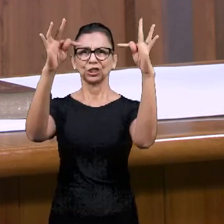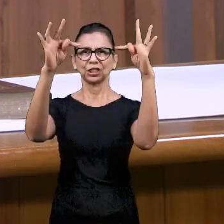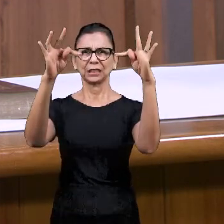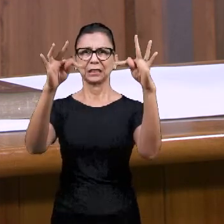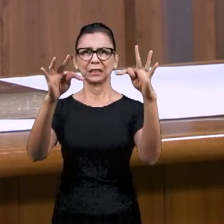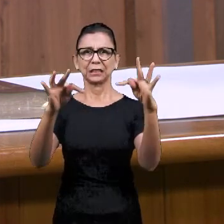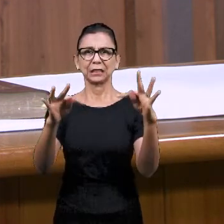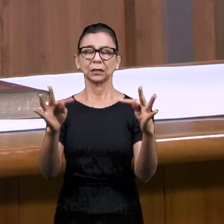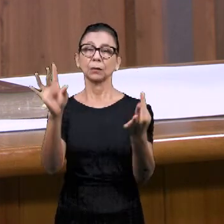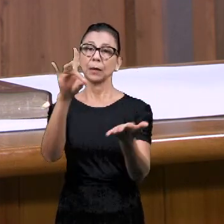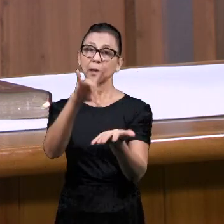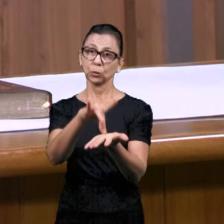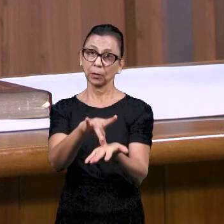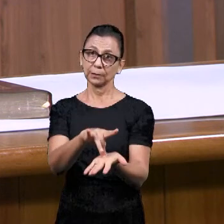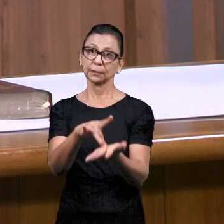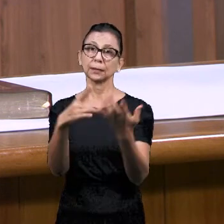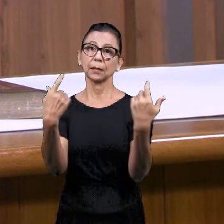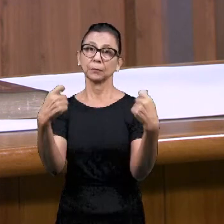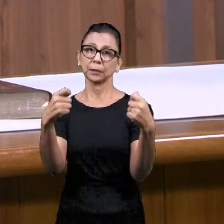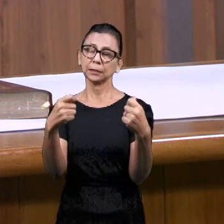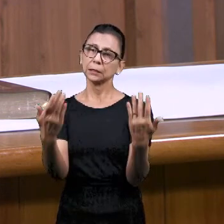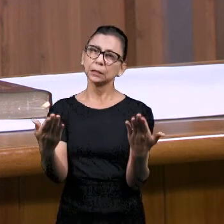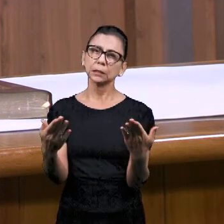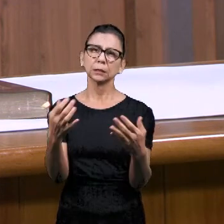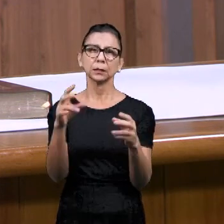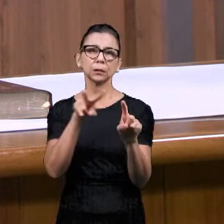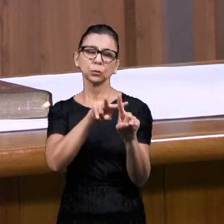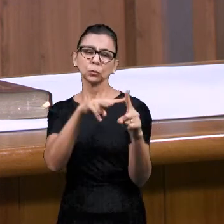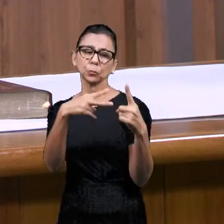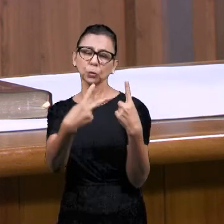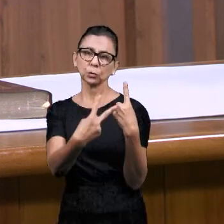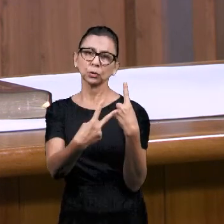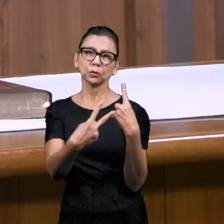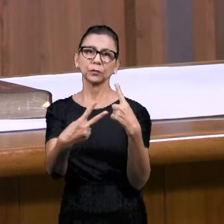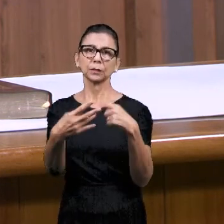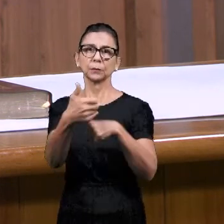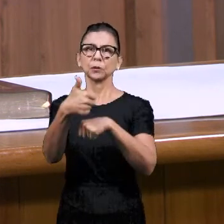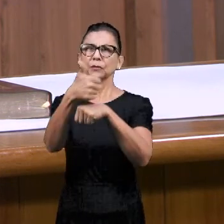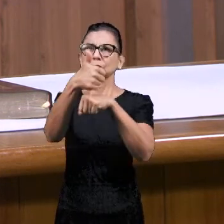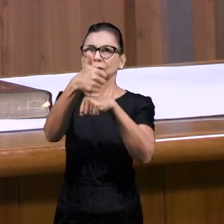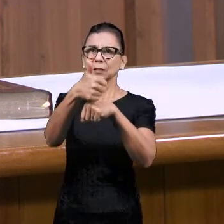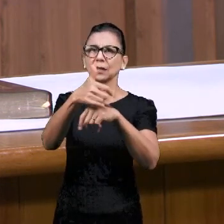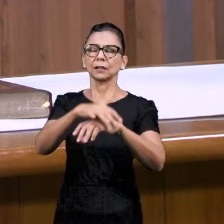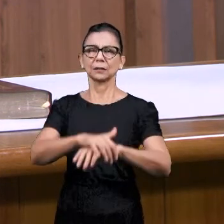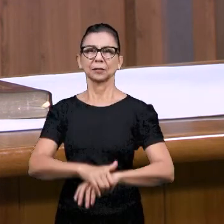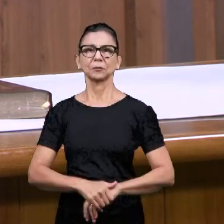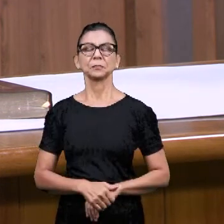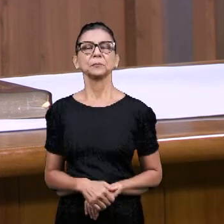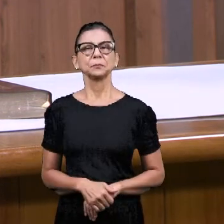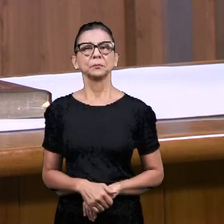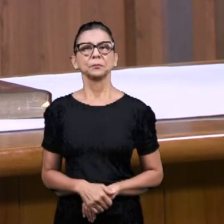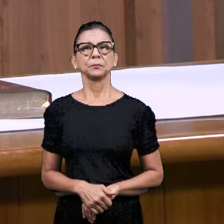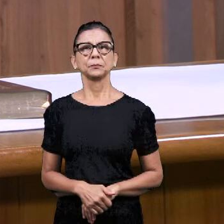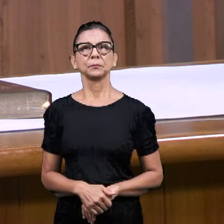avons besoin de mettre à jour. De point de vue professionnel, on dit, c'est